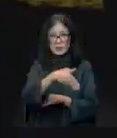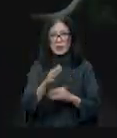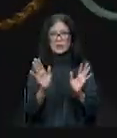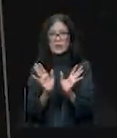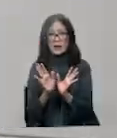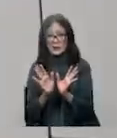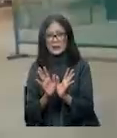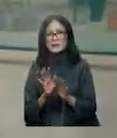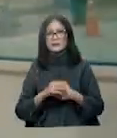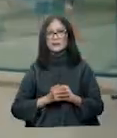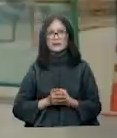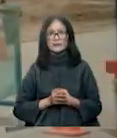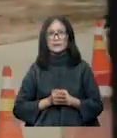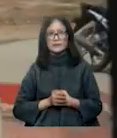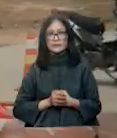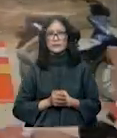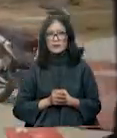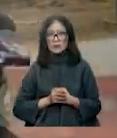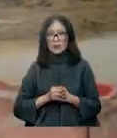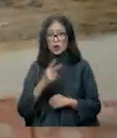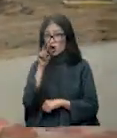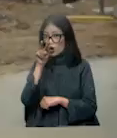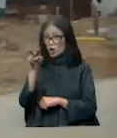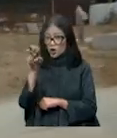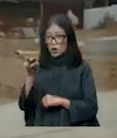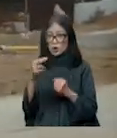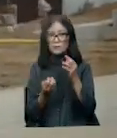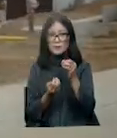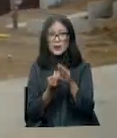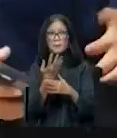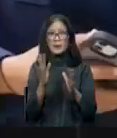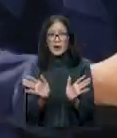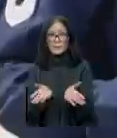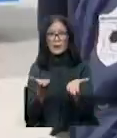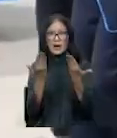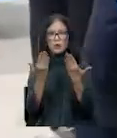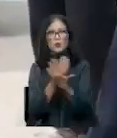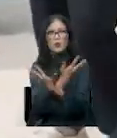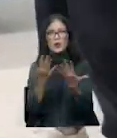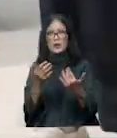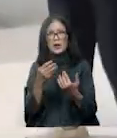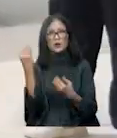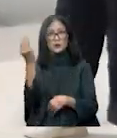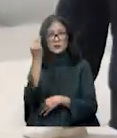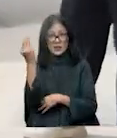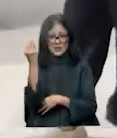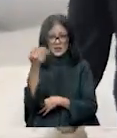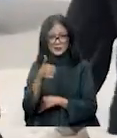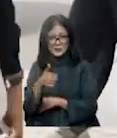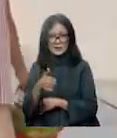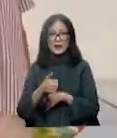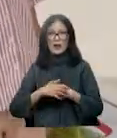Indonesia. Selain ikut menyaksikan progres pembangunan IKN, masyarakat sekaligus bisa berwisata. Di antaranya ke